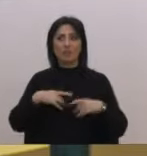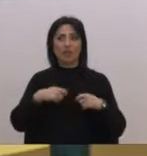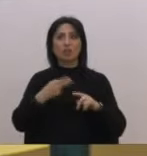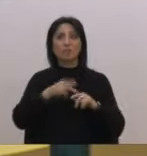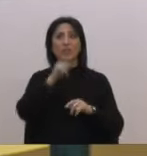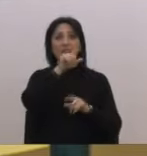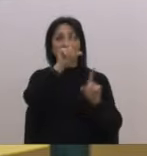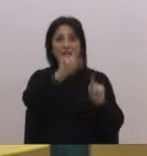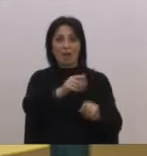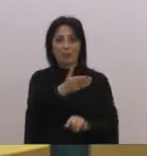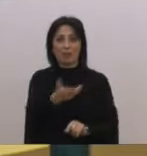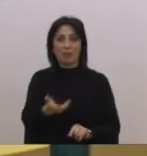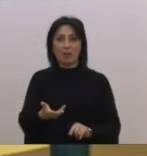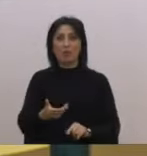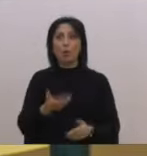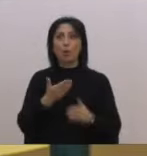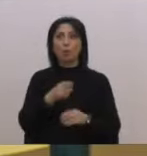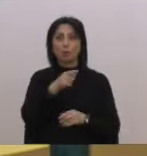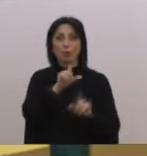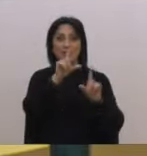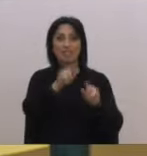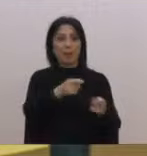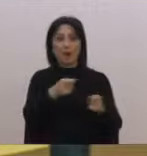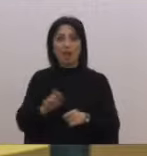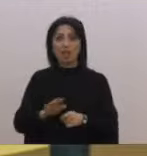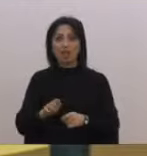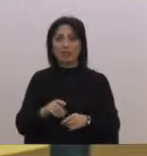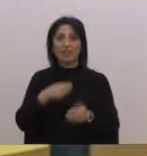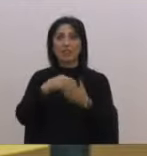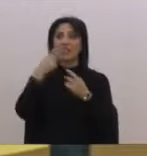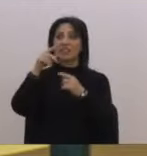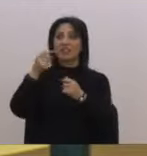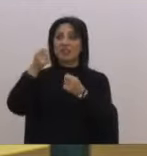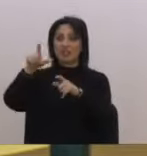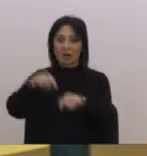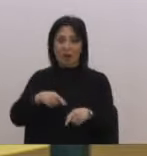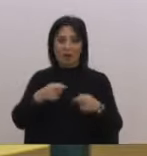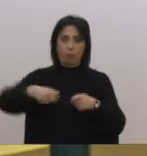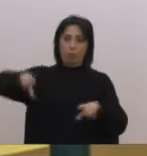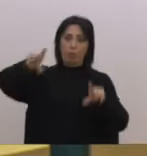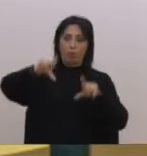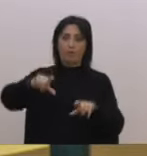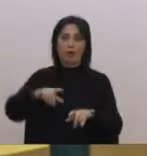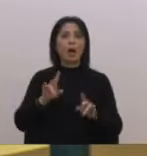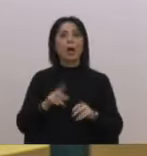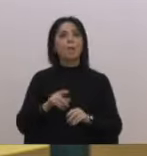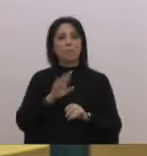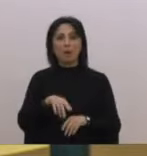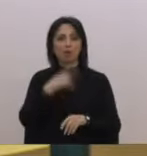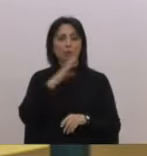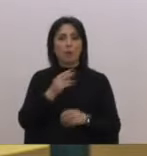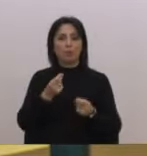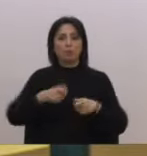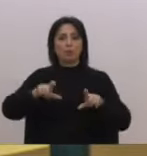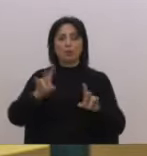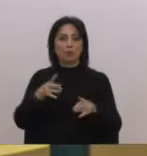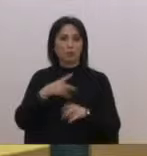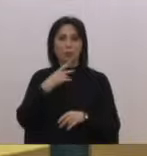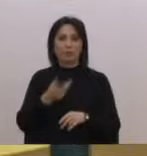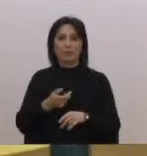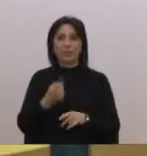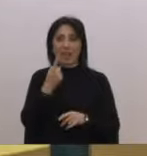toru iki, iapia, tu is iapia, ar šemo itani, da iki deskogan, gazvir deba, mașin ugamo tro, pasebi su nuazvirep.